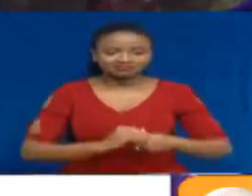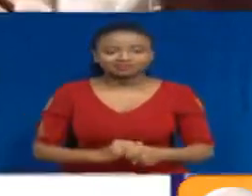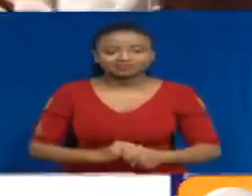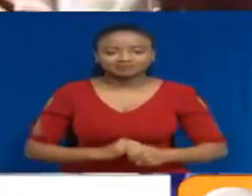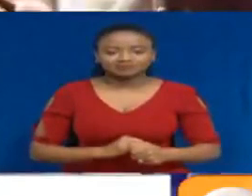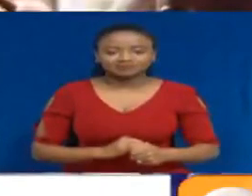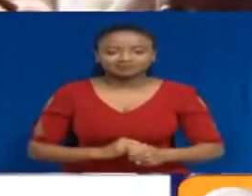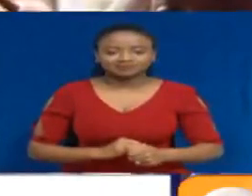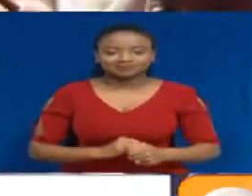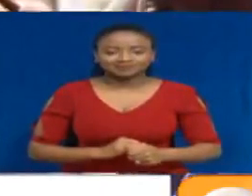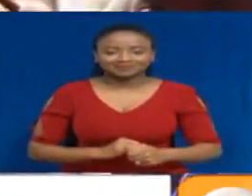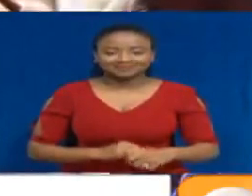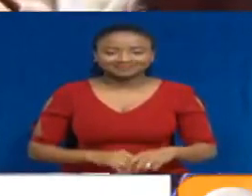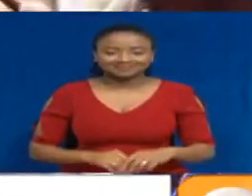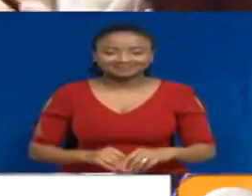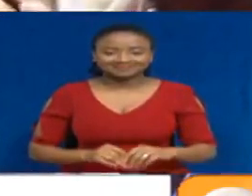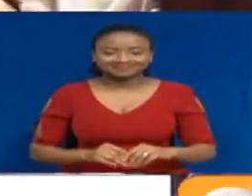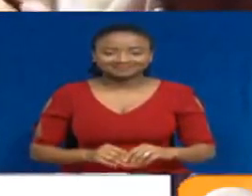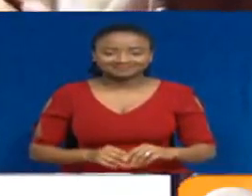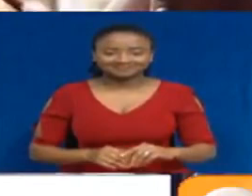inatoka hapa.